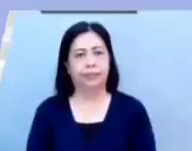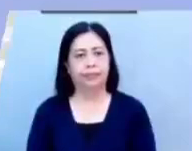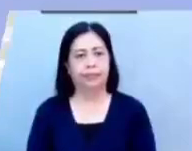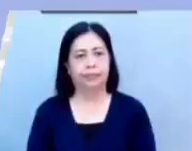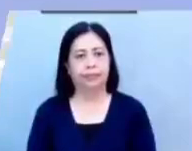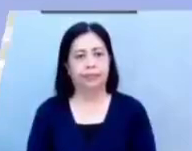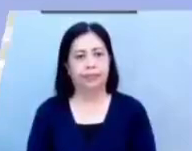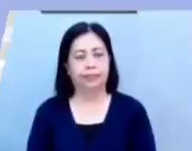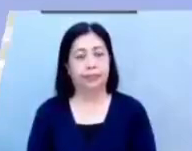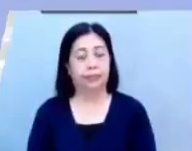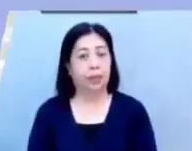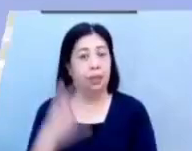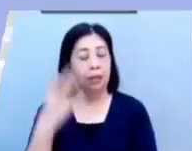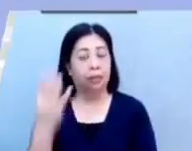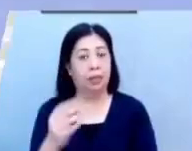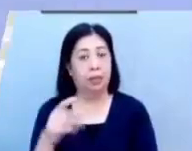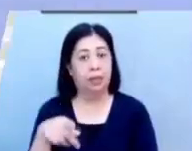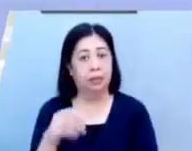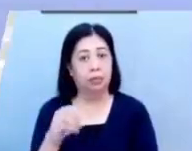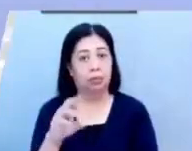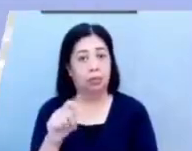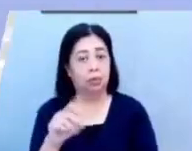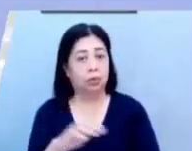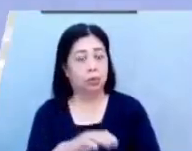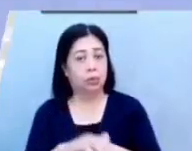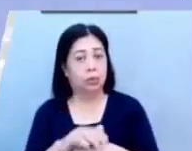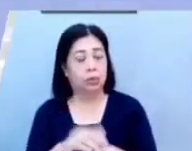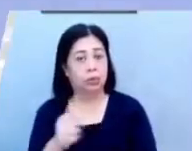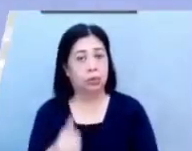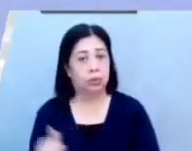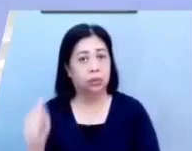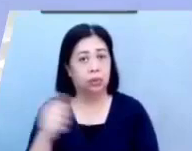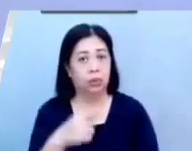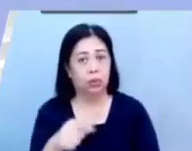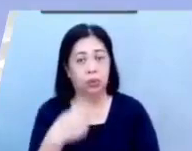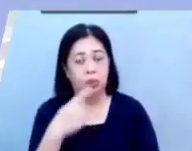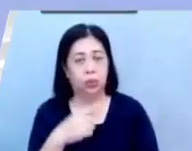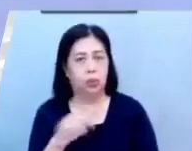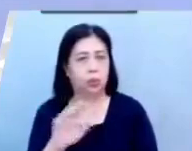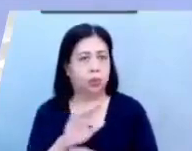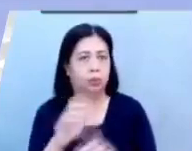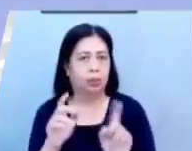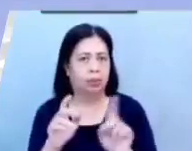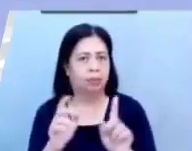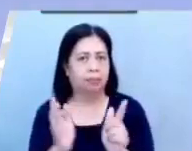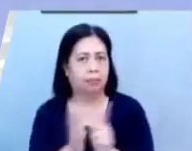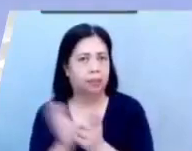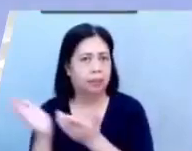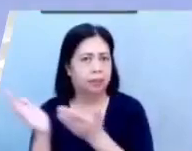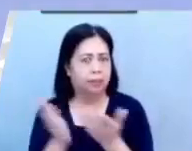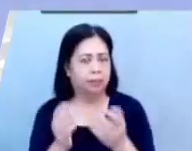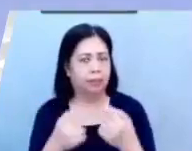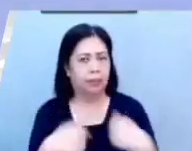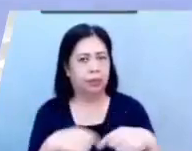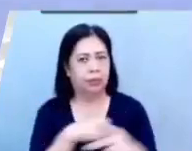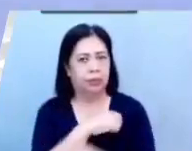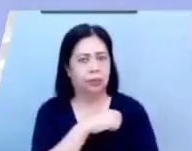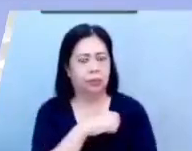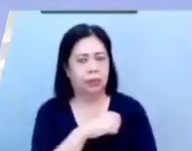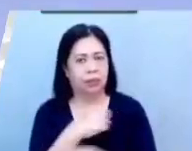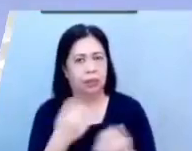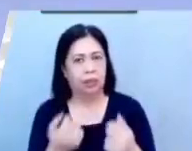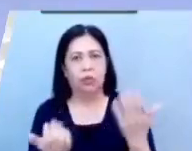Sa Batangas Port naman, nagpaalala ang mga otoridad sa mga hindi dapat dalhin na mga pasaherong uuwi sa probinsya ngayon pong magbabagong